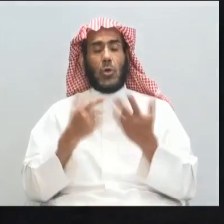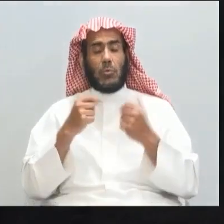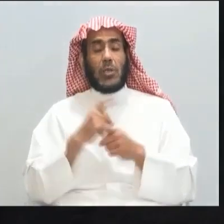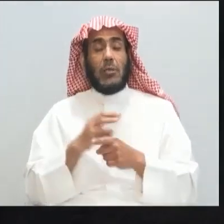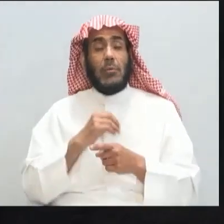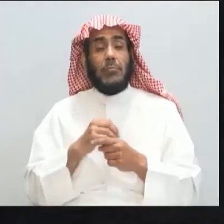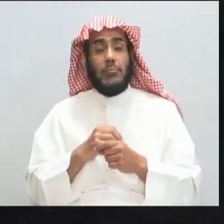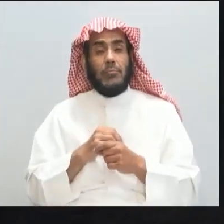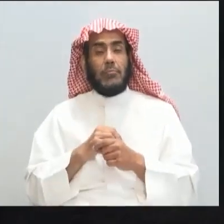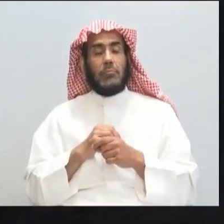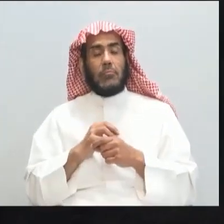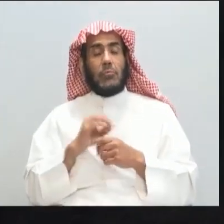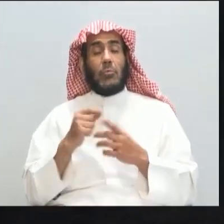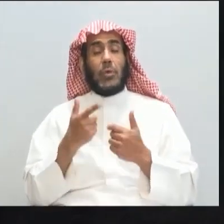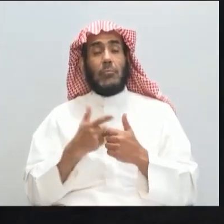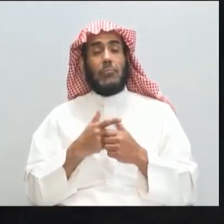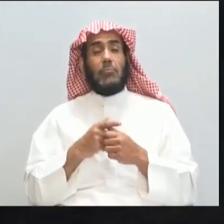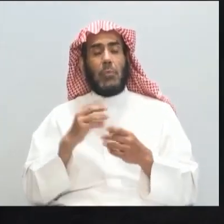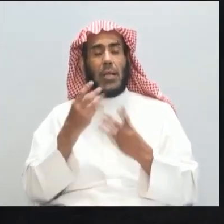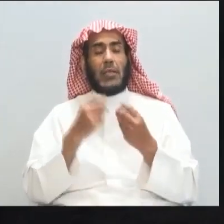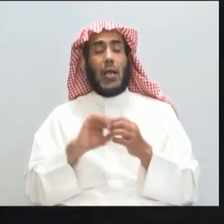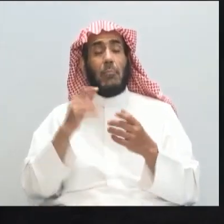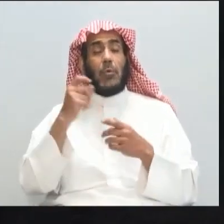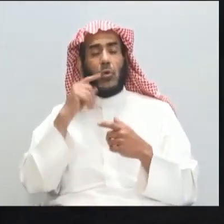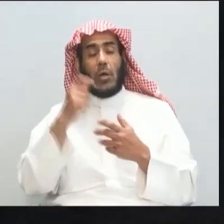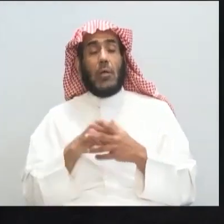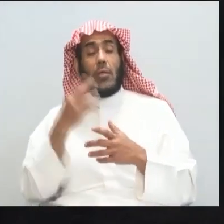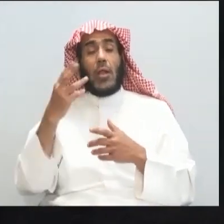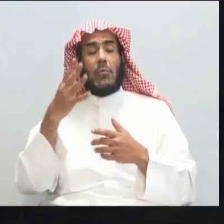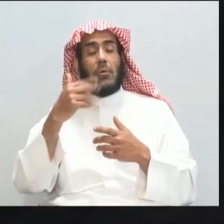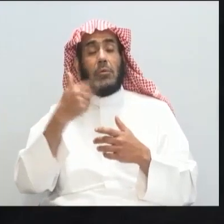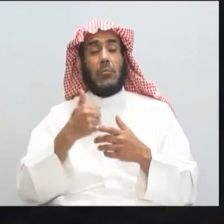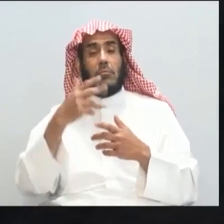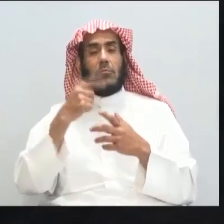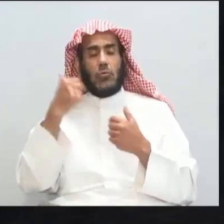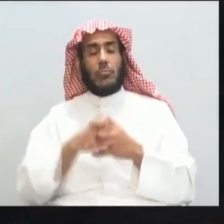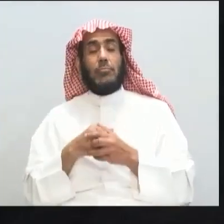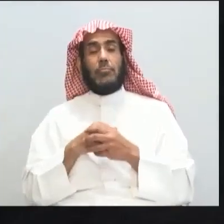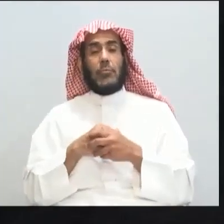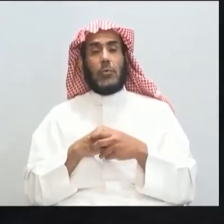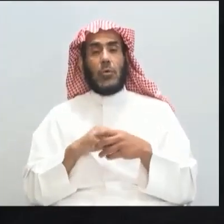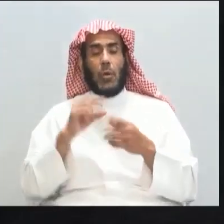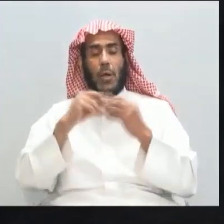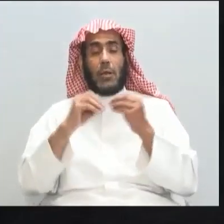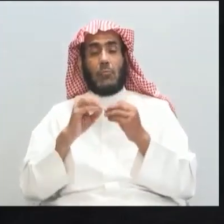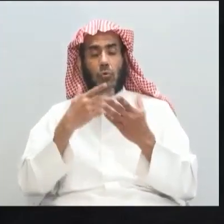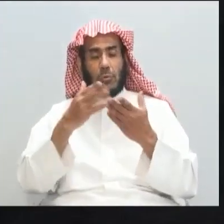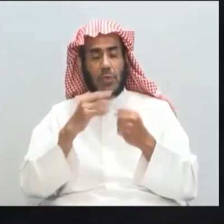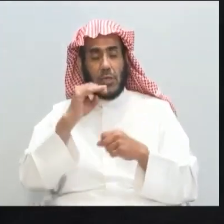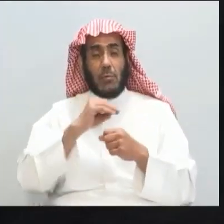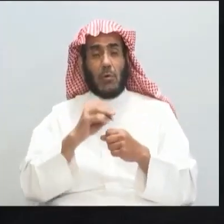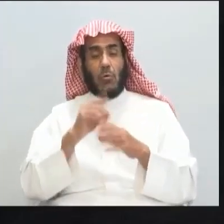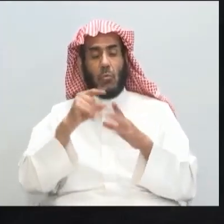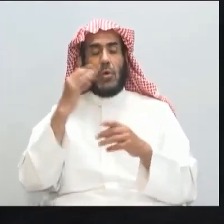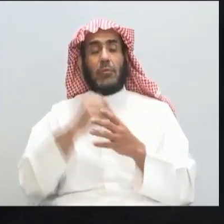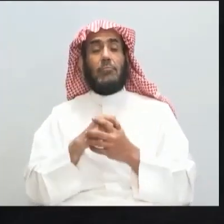منك اجابه هنا اريد منك ان تخبرني بالعدد كم رجل ثلاثه اربعه خمسه بامكانك ان تجيب هنا معنى اطلب منك اجابه